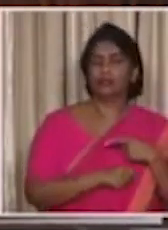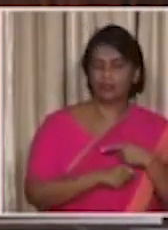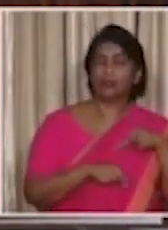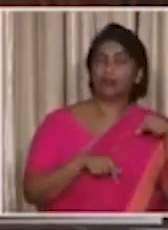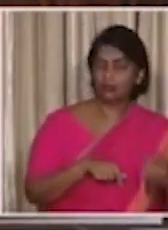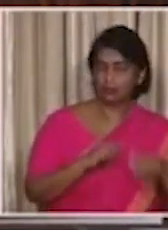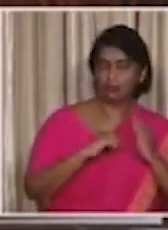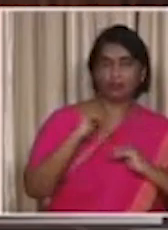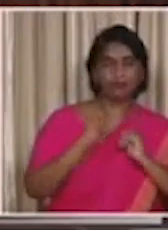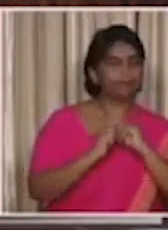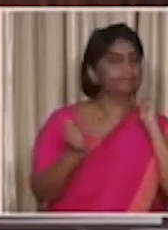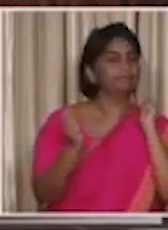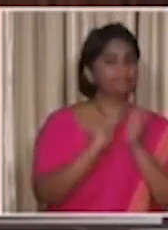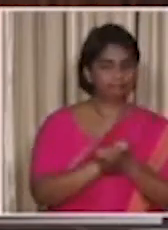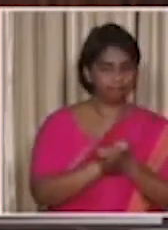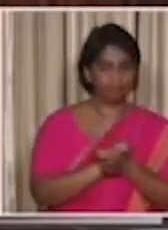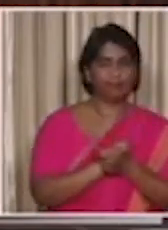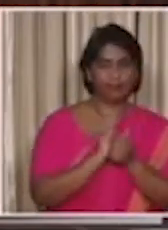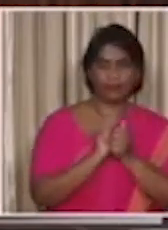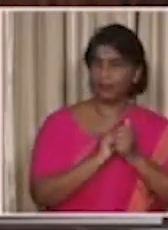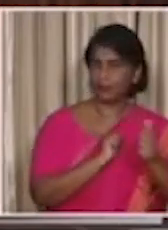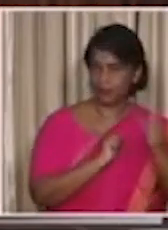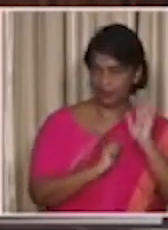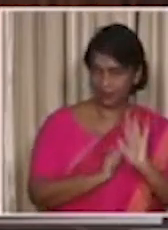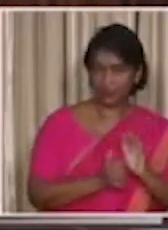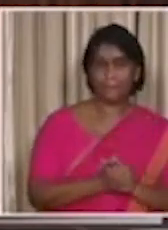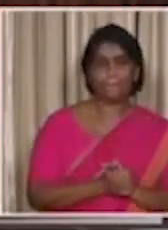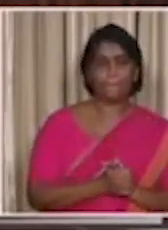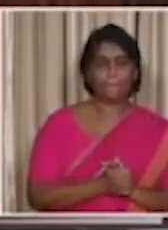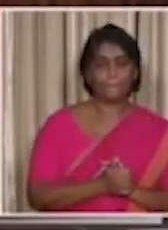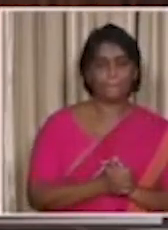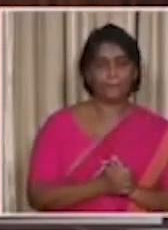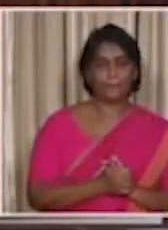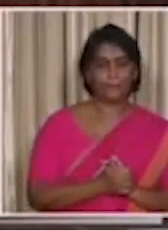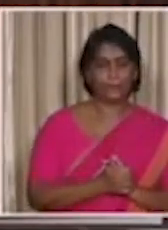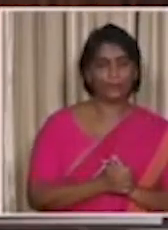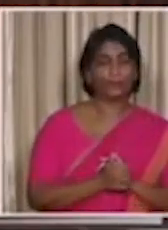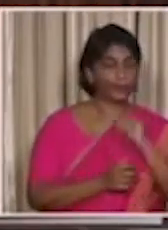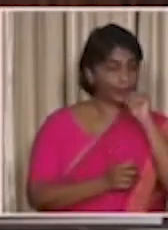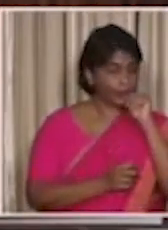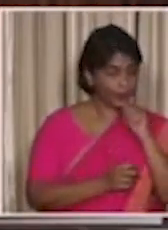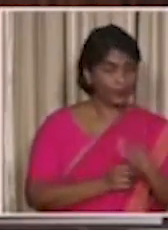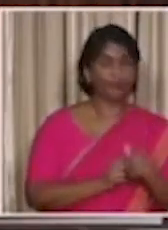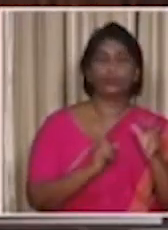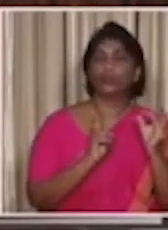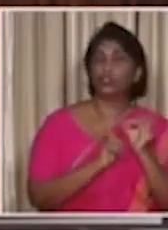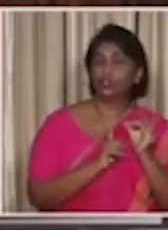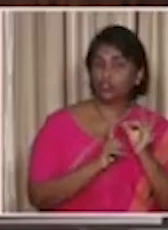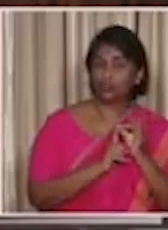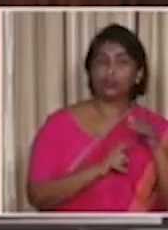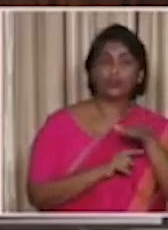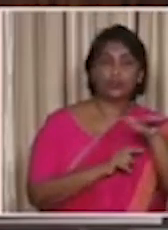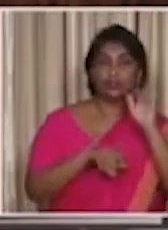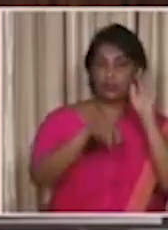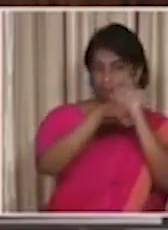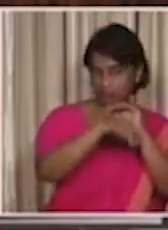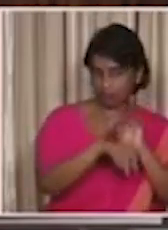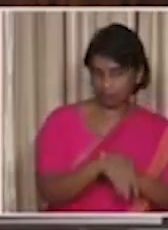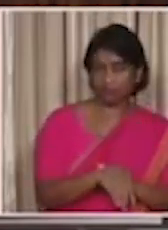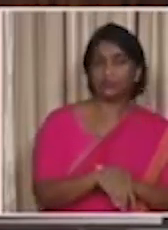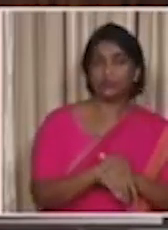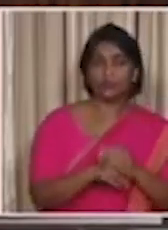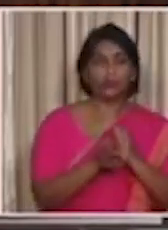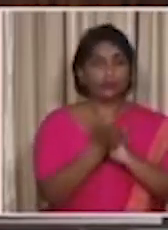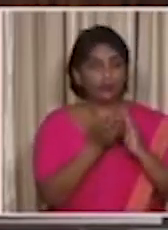මේ තත්ත්වය වෙනස් කිරීමට පියවර ගනිමින් සිටිනවා සැබෑවින්ම දිළිඳු ප්‍රජාව හඳුනා ගන්නවා